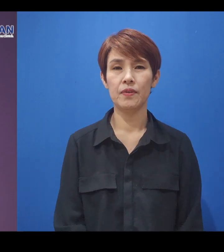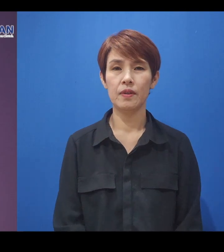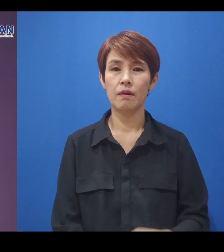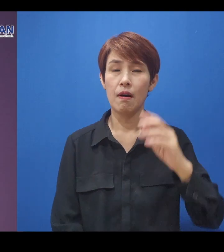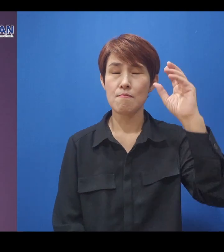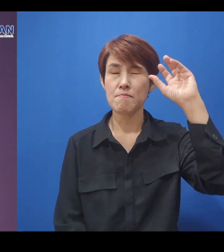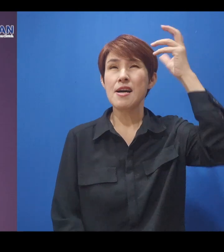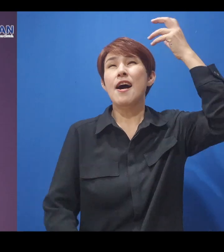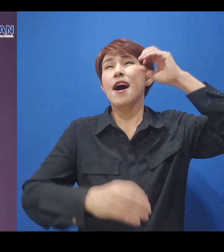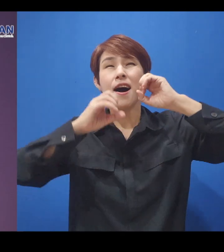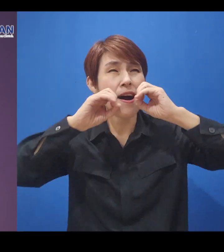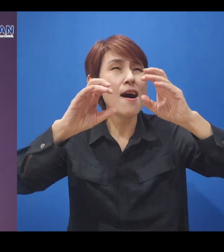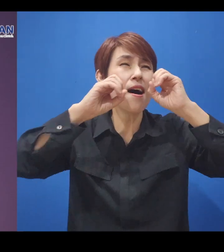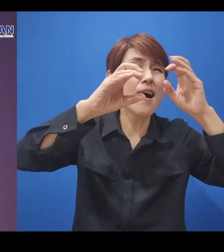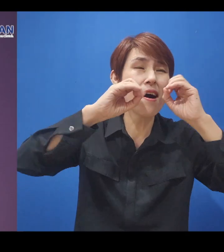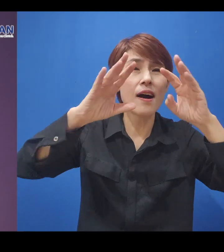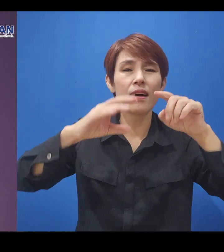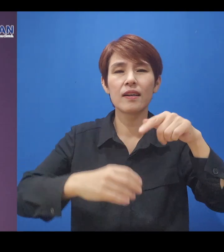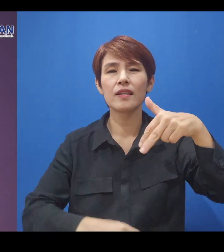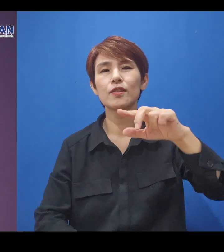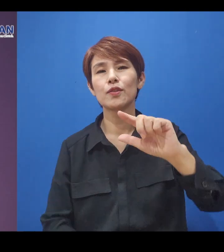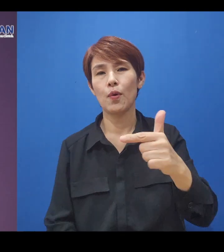정신이 나간 게.